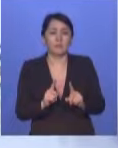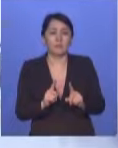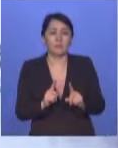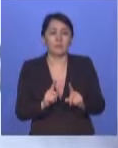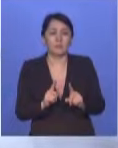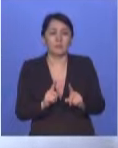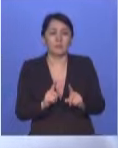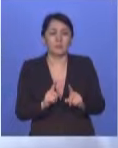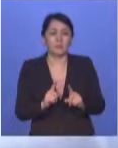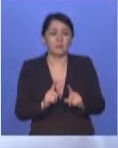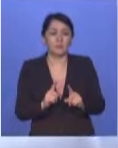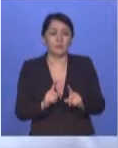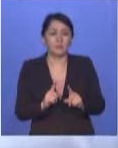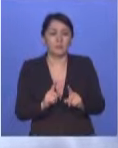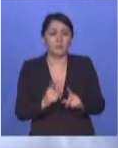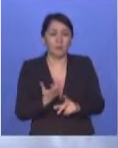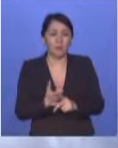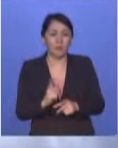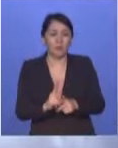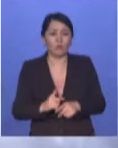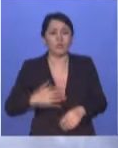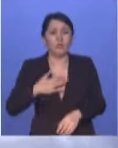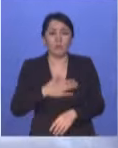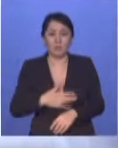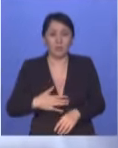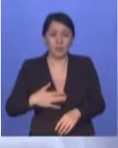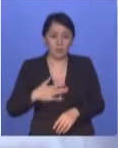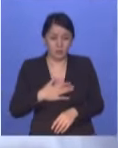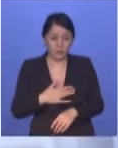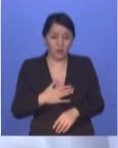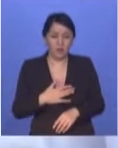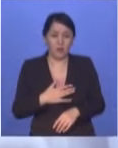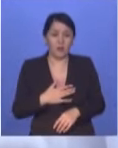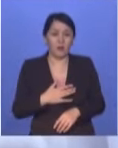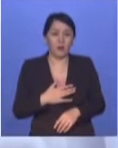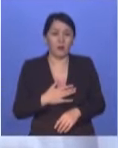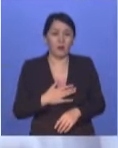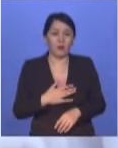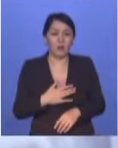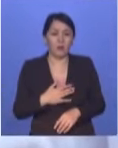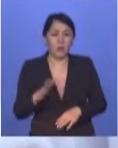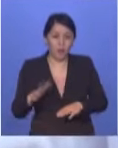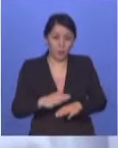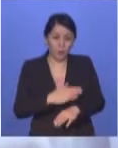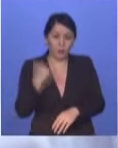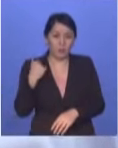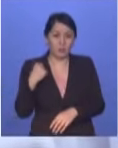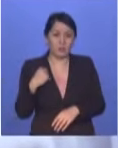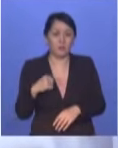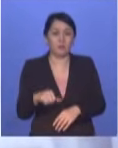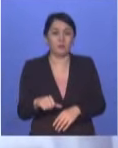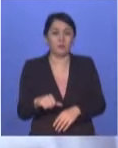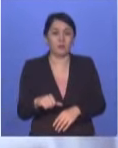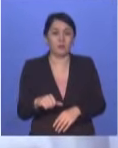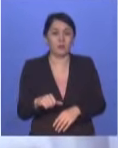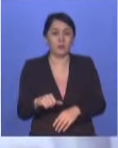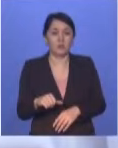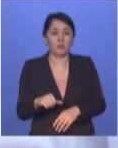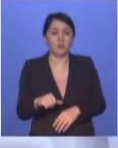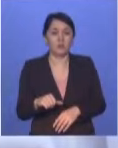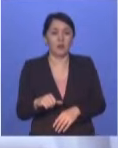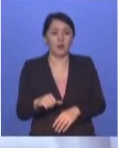да, очень переживали, довольны, очень долго ждали, конечно, были все на